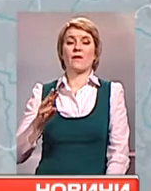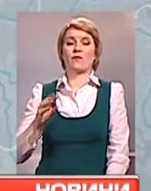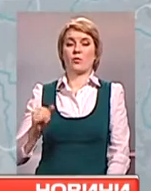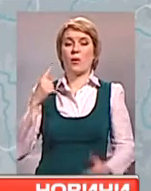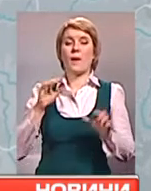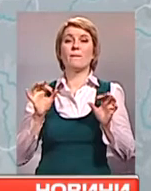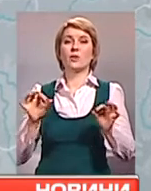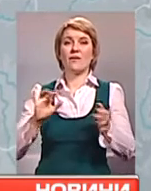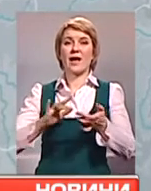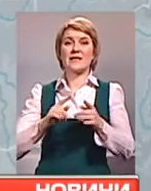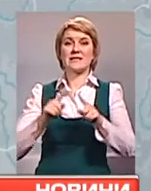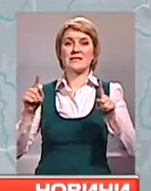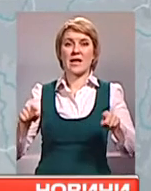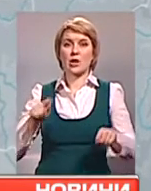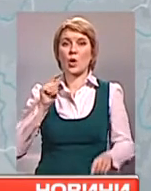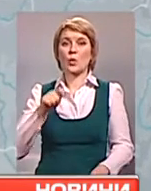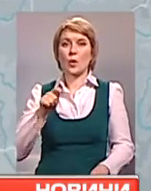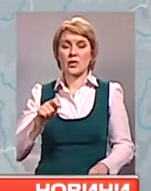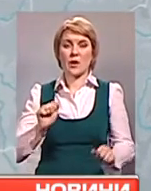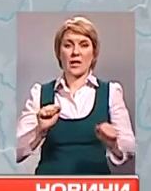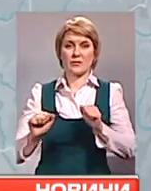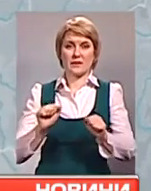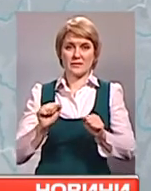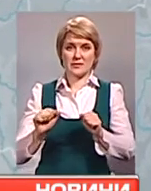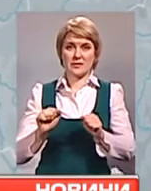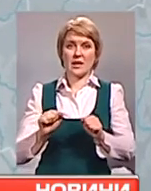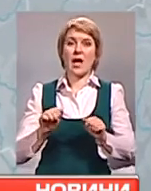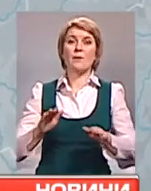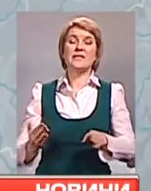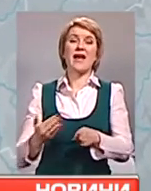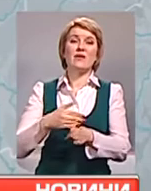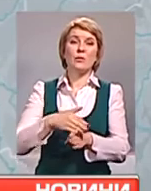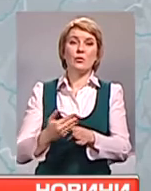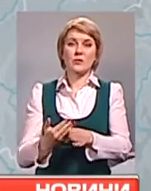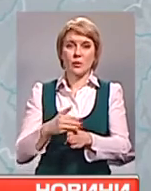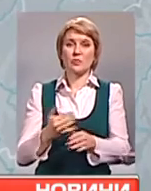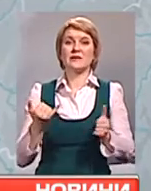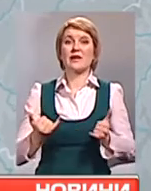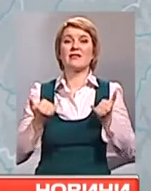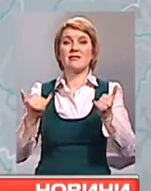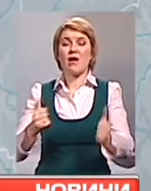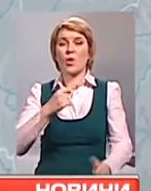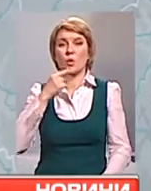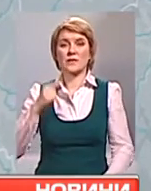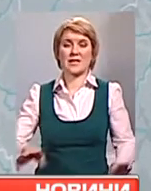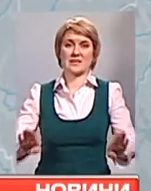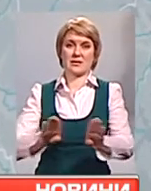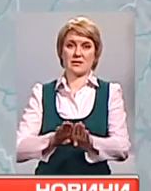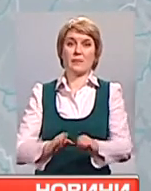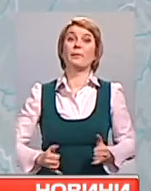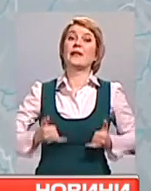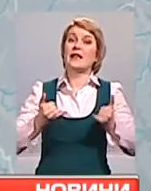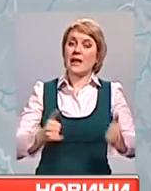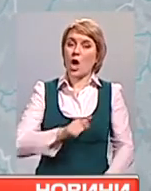військово-цивільної адміністрації. Місцеві пункти пропуску в Юганівці, Герасимівці, Петрівці та Сиротиному зараз для росіян закриті. Водночас для